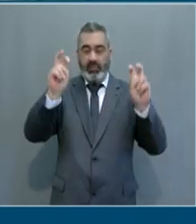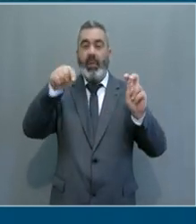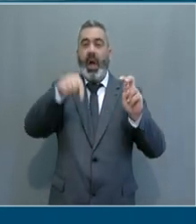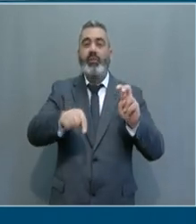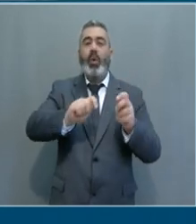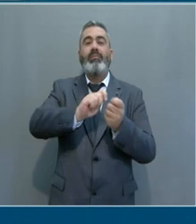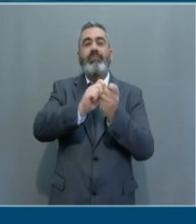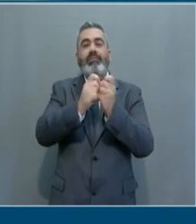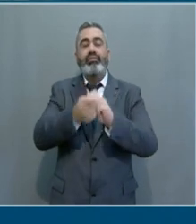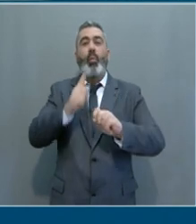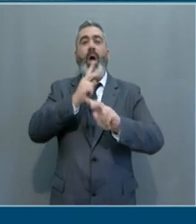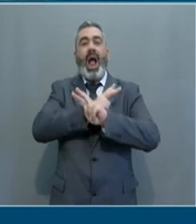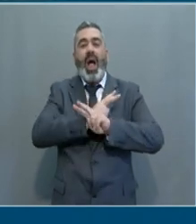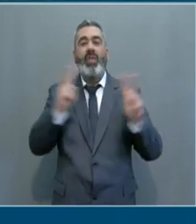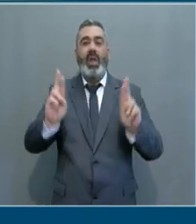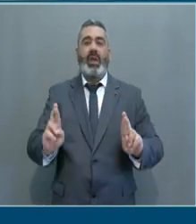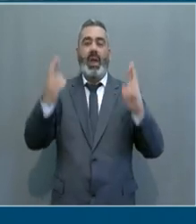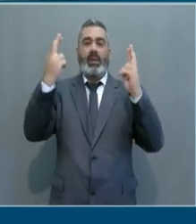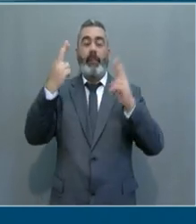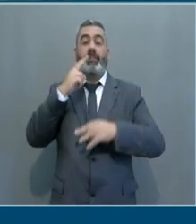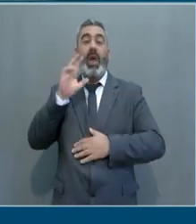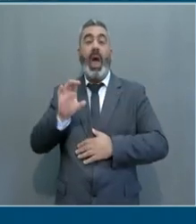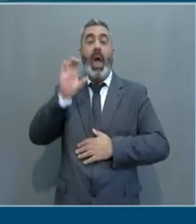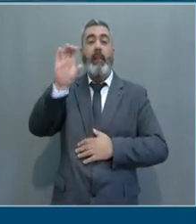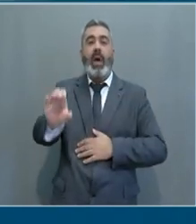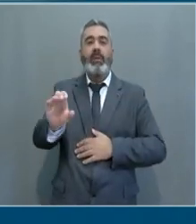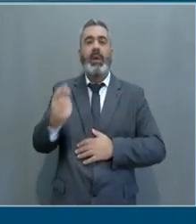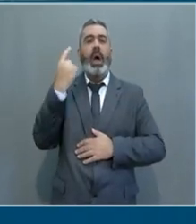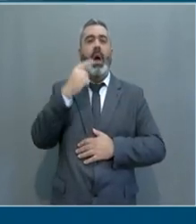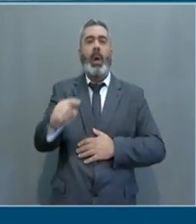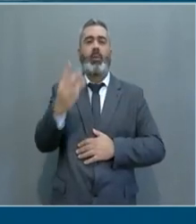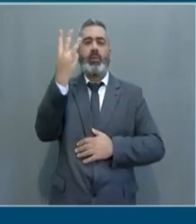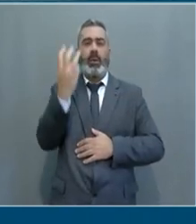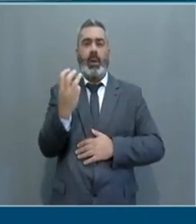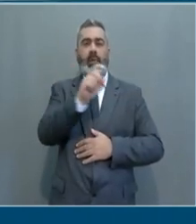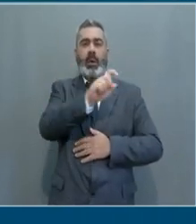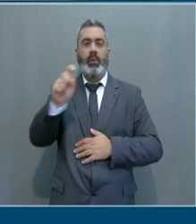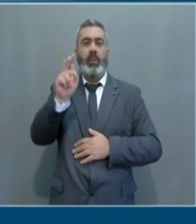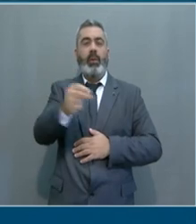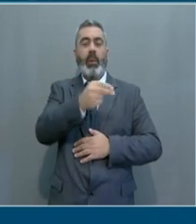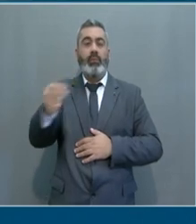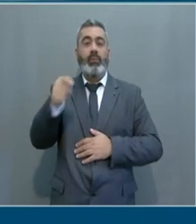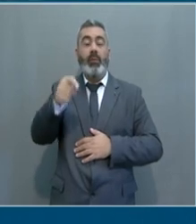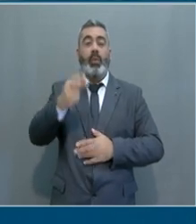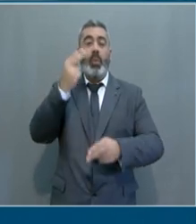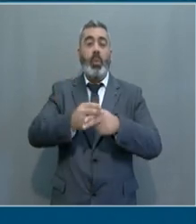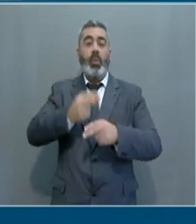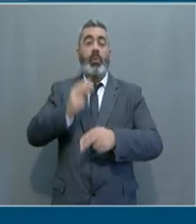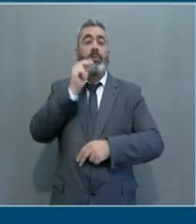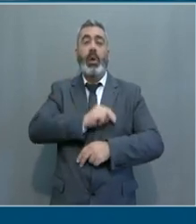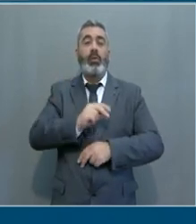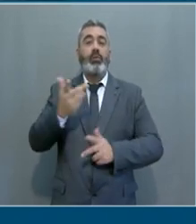ενέργειας. Με τη συνολική επένδυση να έχει ανέλθει στα 130 εκατομμύρια ευρώ, με σημαντικό όφελος για την